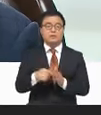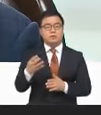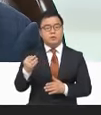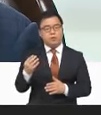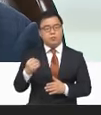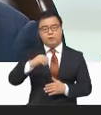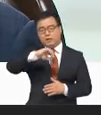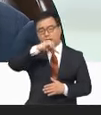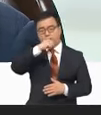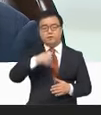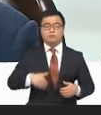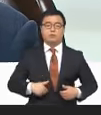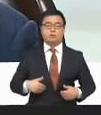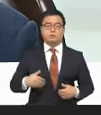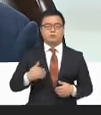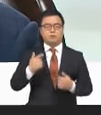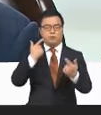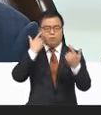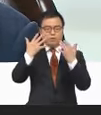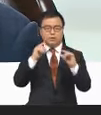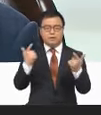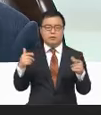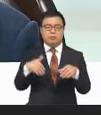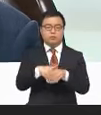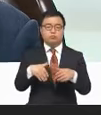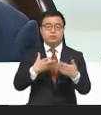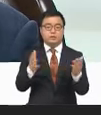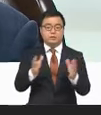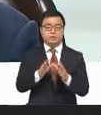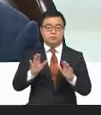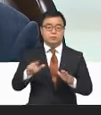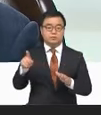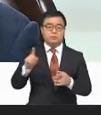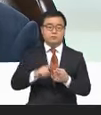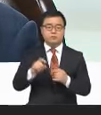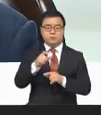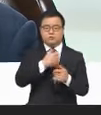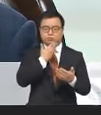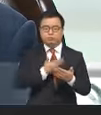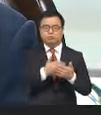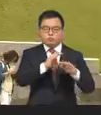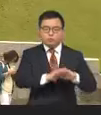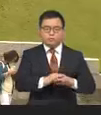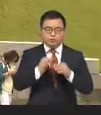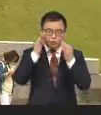모르는 상황입니다. 문화재 당국은 소중한 우리 문화유산을 보존하는 데더 노력해야 합니다.